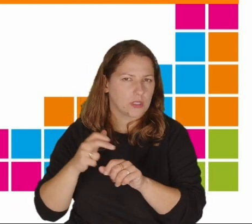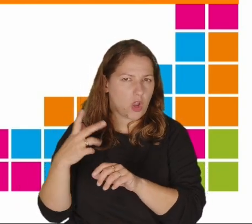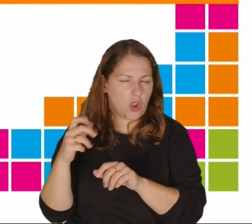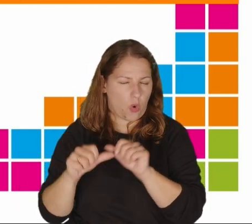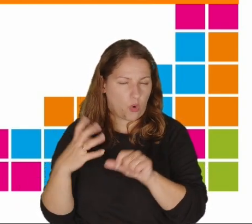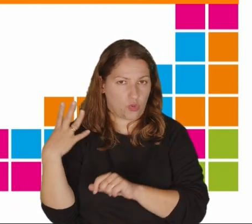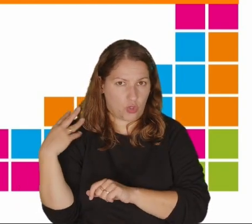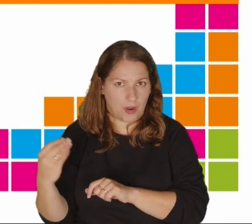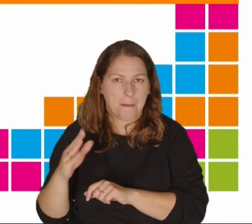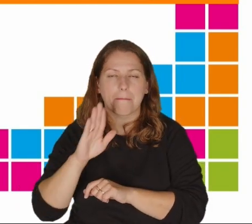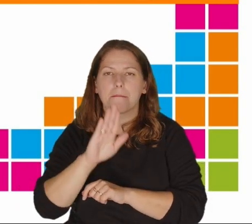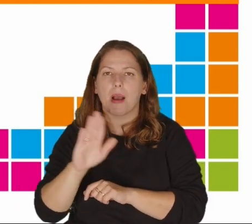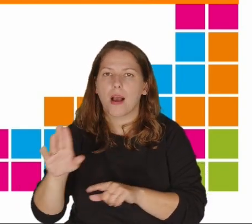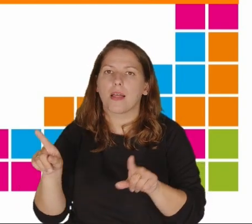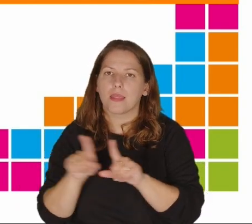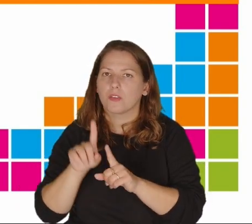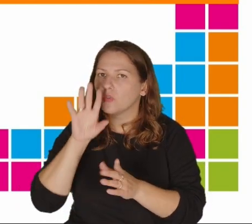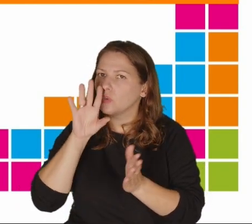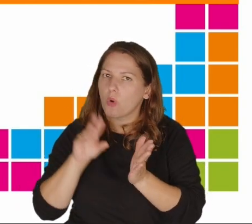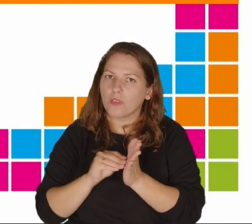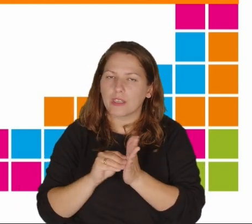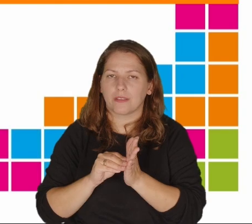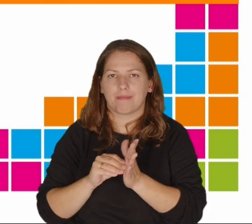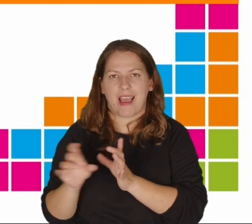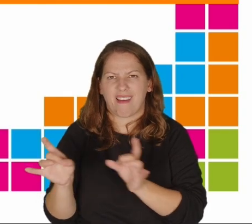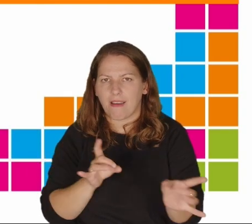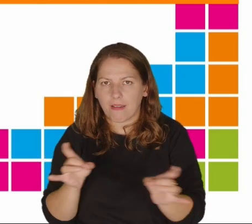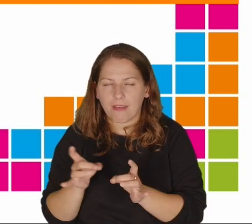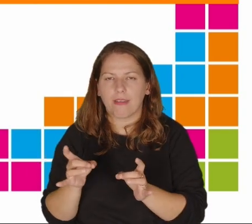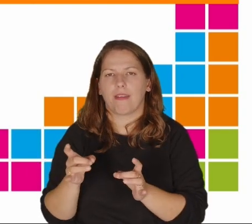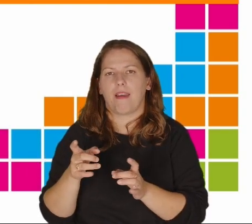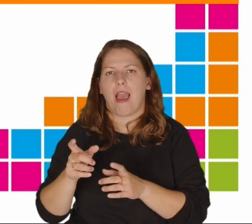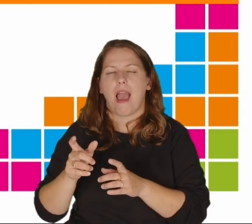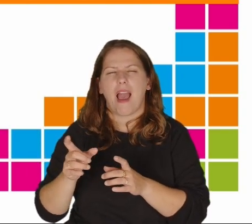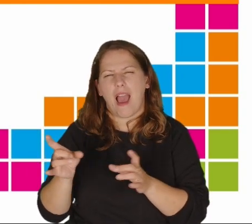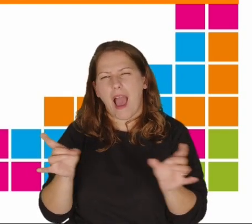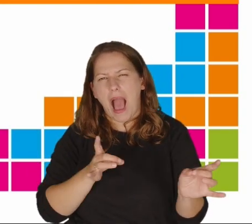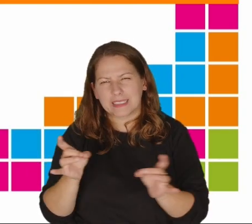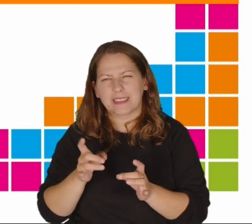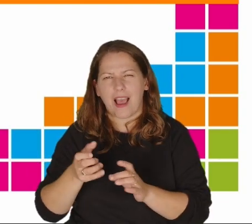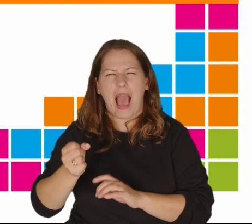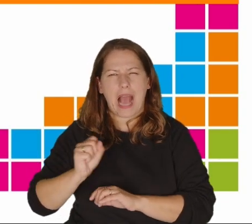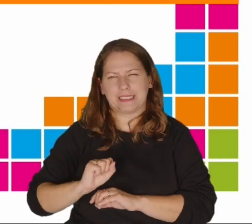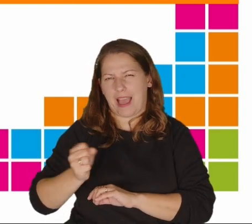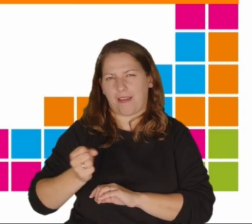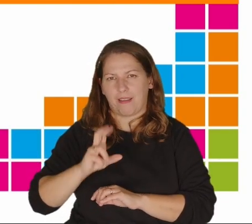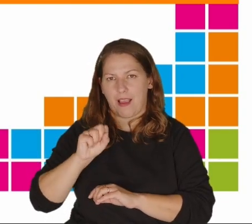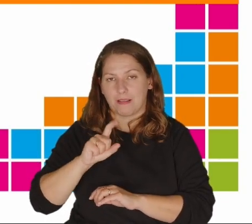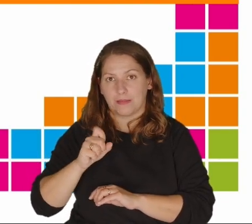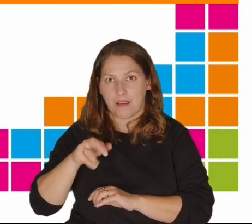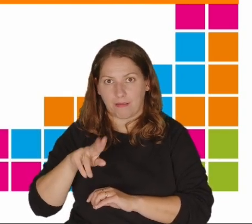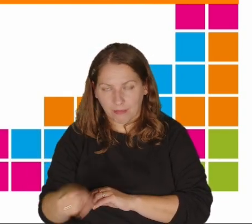życia, którzy mają również doświadczenia w graniu i w hazardzie internetowym. Czyli że